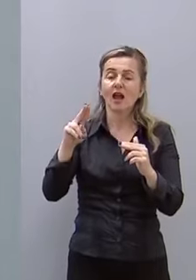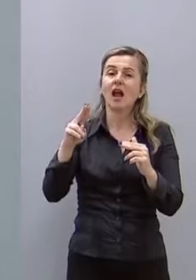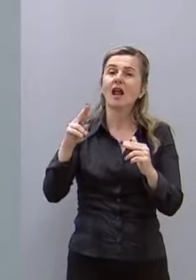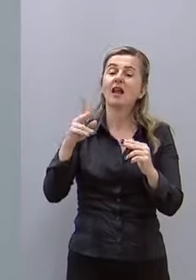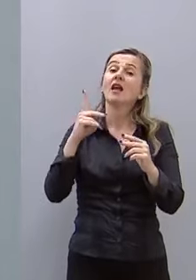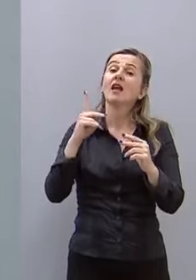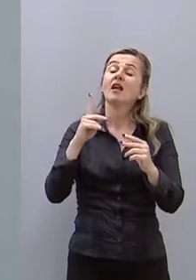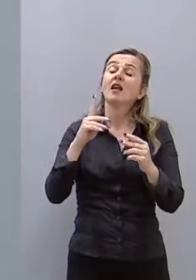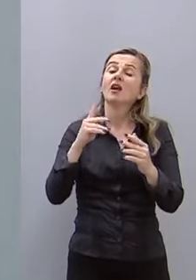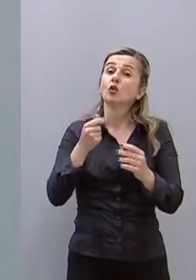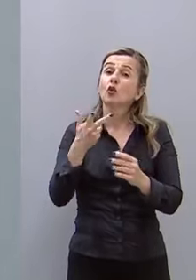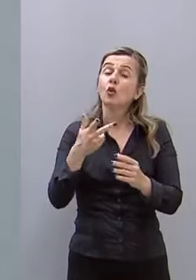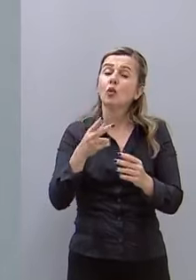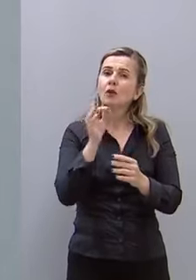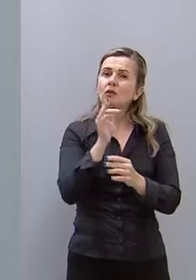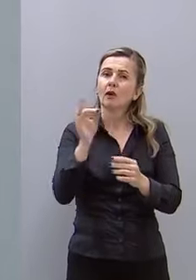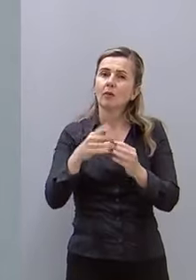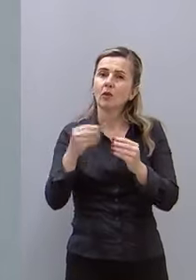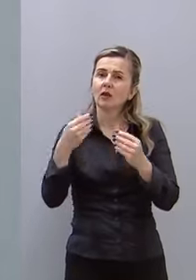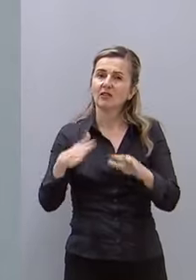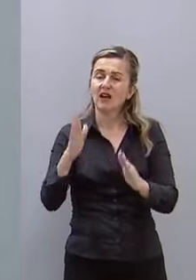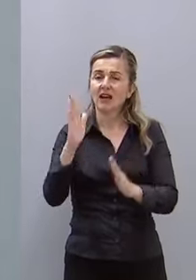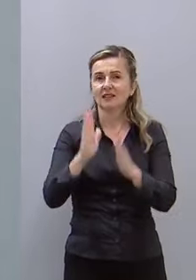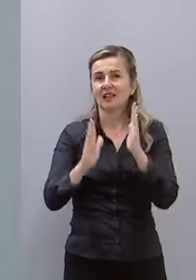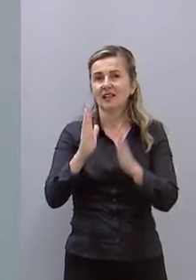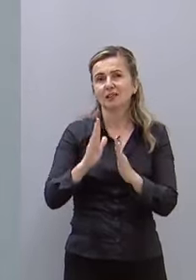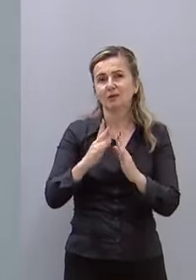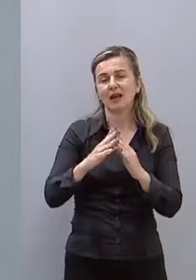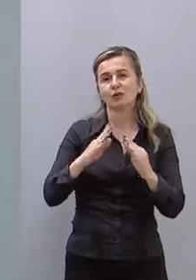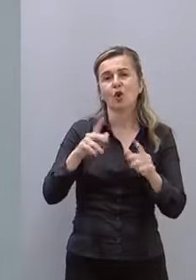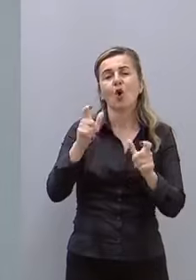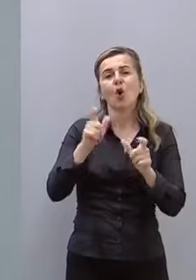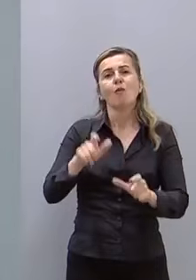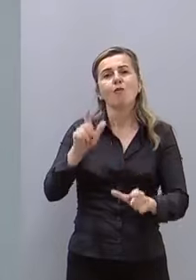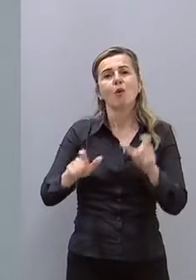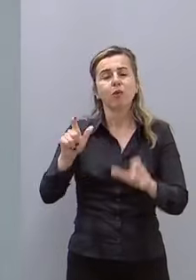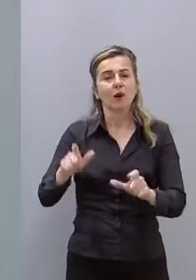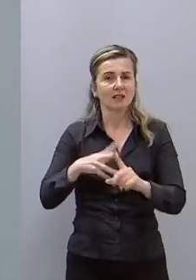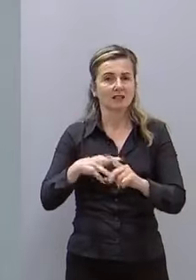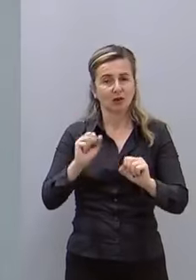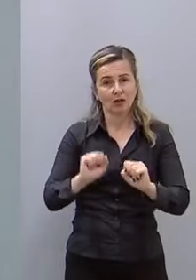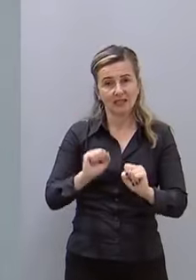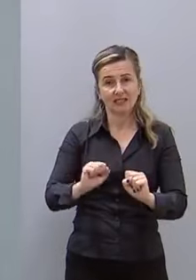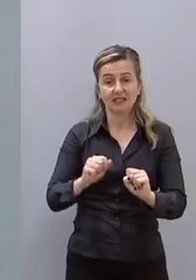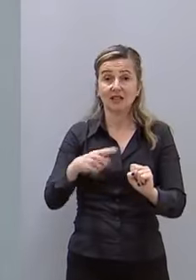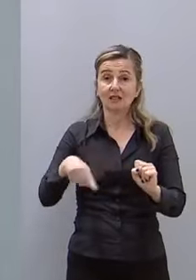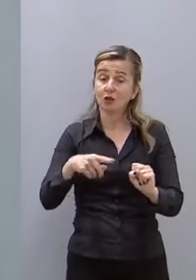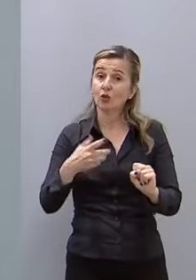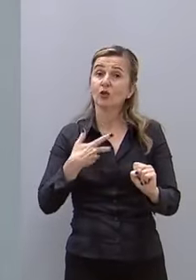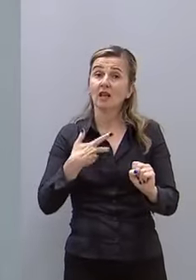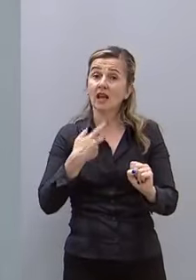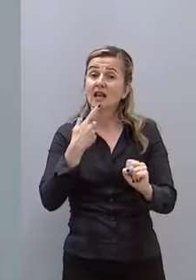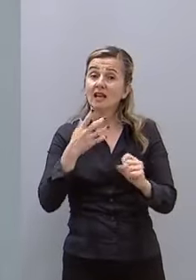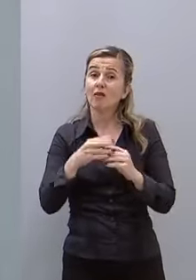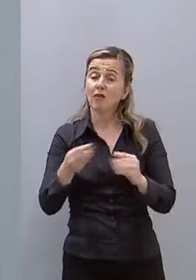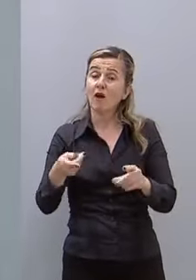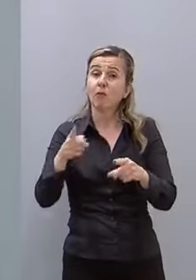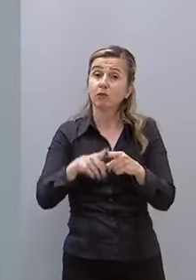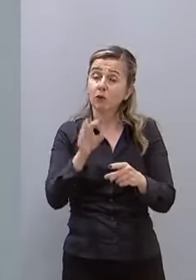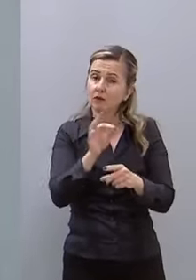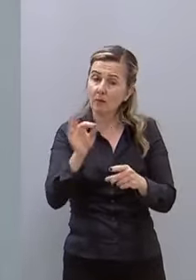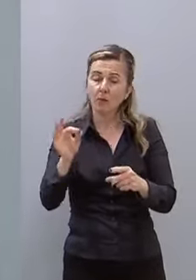rispetto alla popolazione residente ok siamo chi siamo chi ne fa di più a livello nazionale questo è il dato è certo